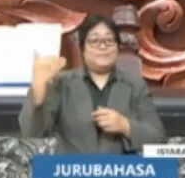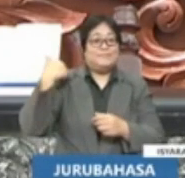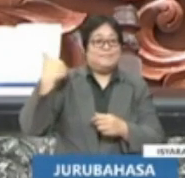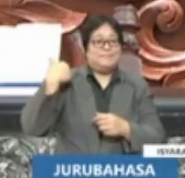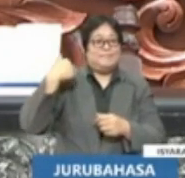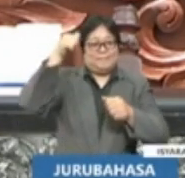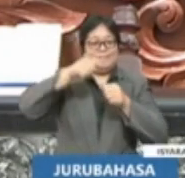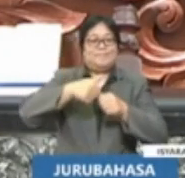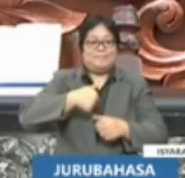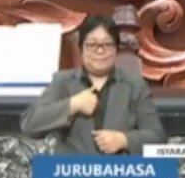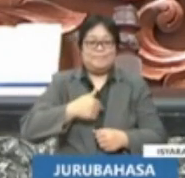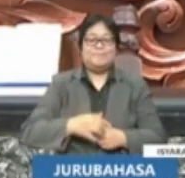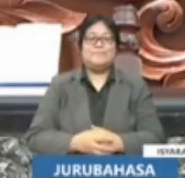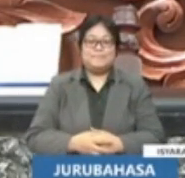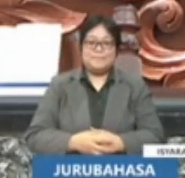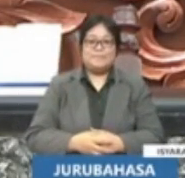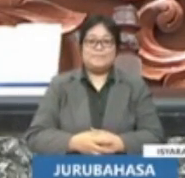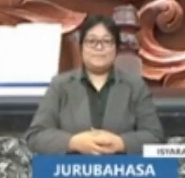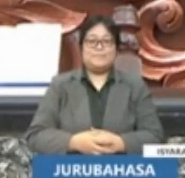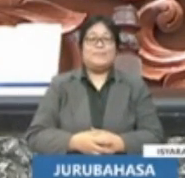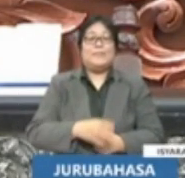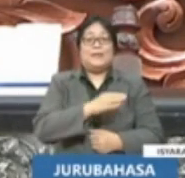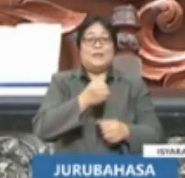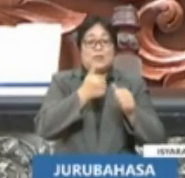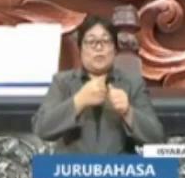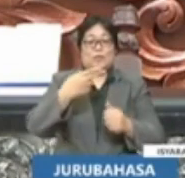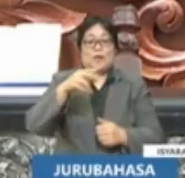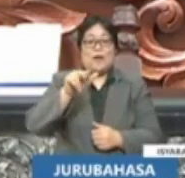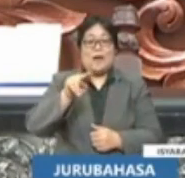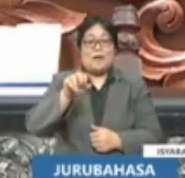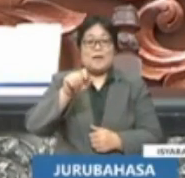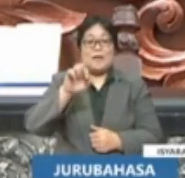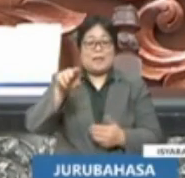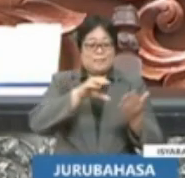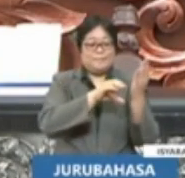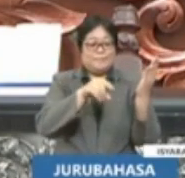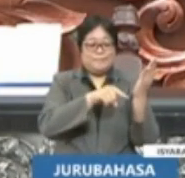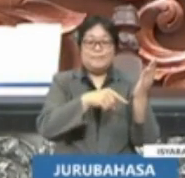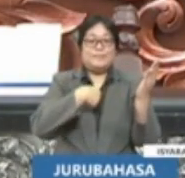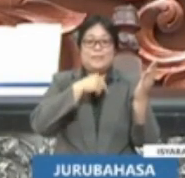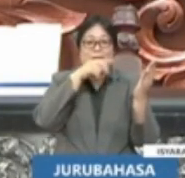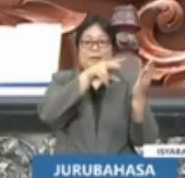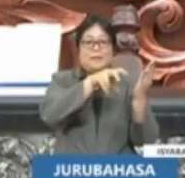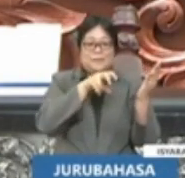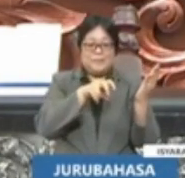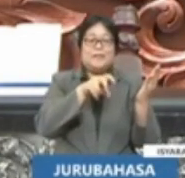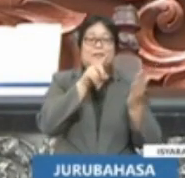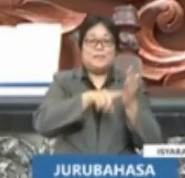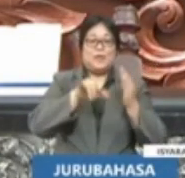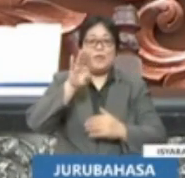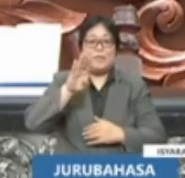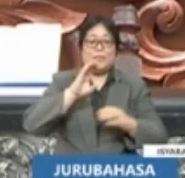peringatan tersebut kepada saya. Dengan izin, with the benefit of hindsight, saya tidak mengambil apa yang diperkatakan oleh Yang